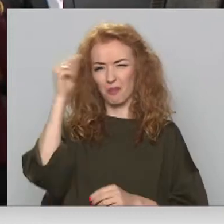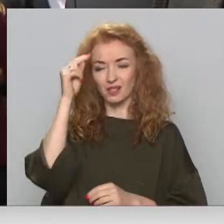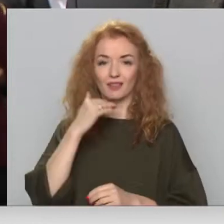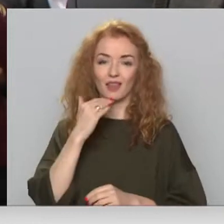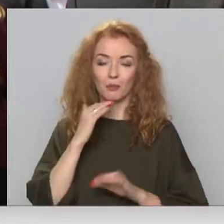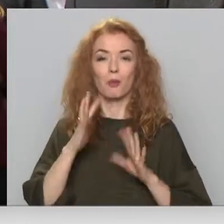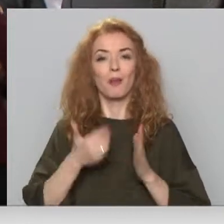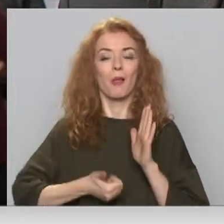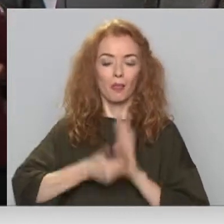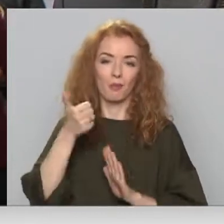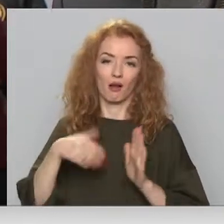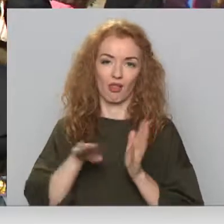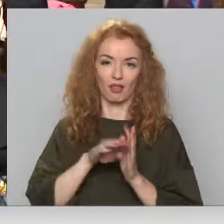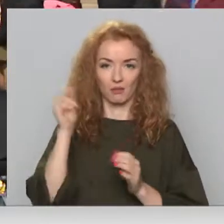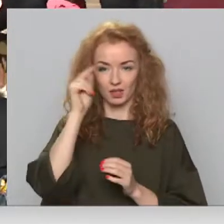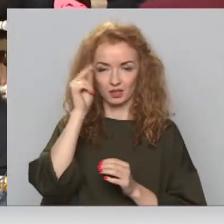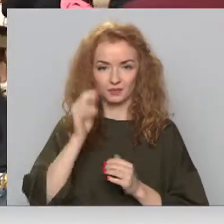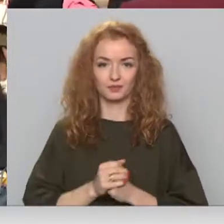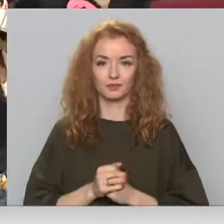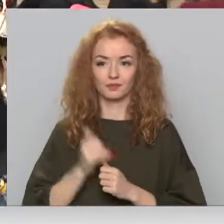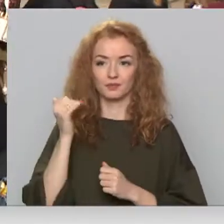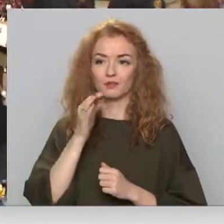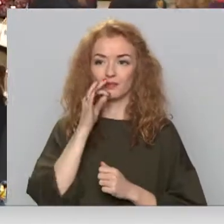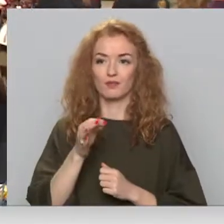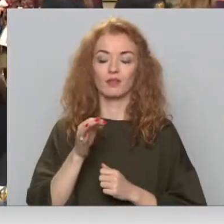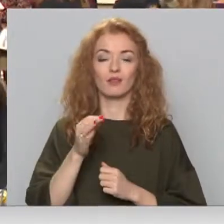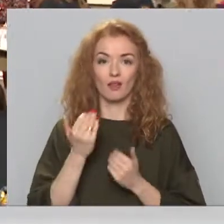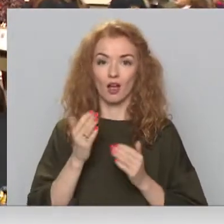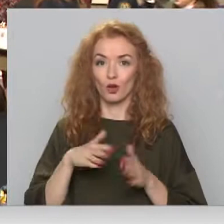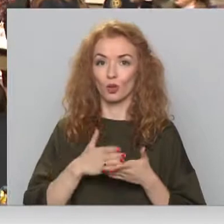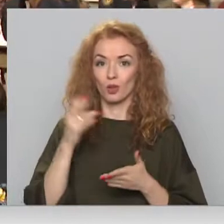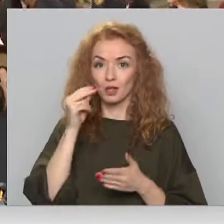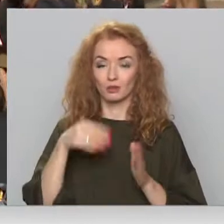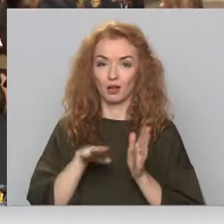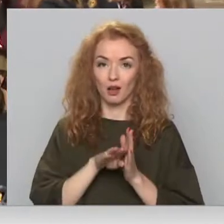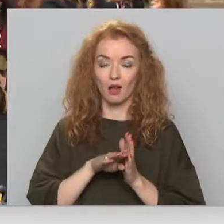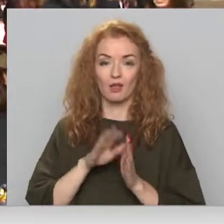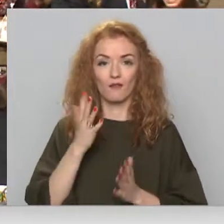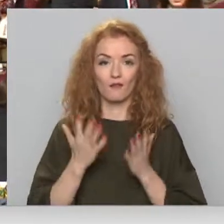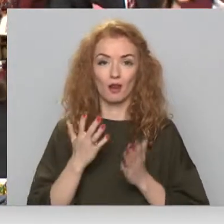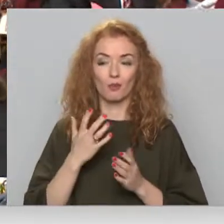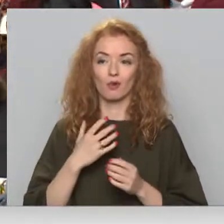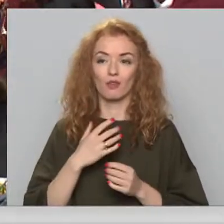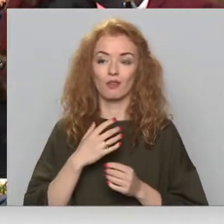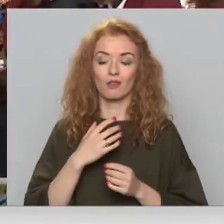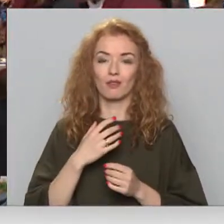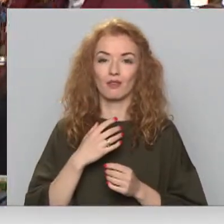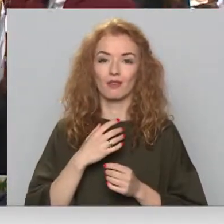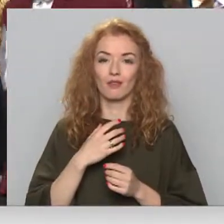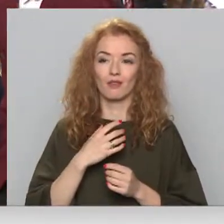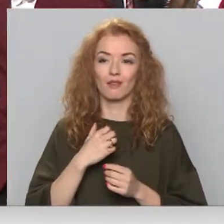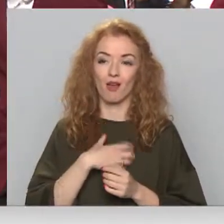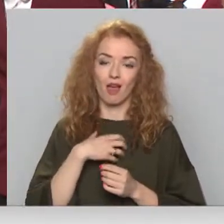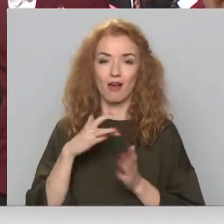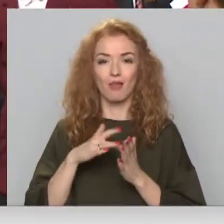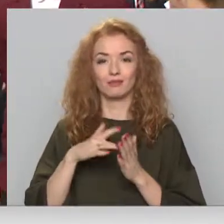ka es mācos tagad klātienē nekā attālināti. Frančola sāks mācīties pirmā gada? Jā. Vai tev nebaid, ka tā ir diezgan grūta?